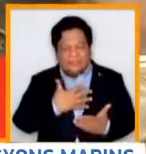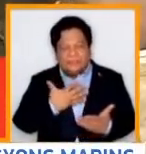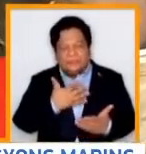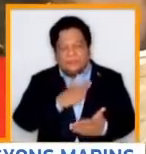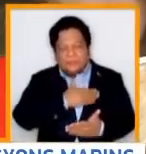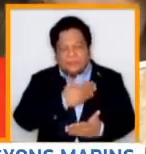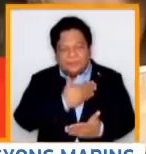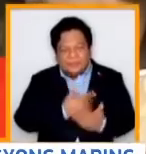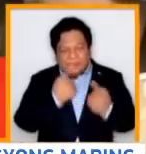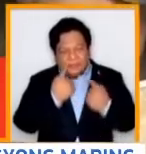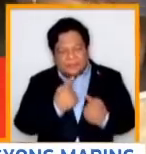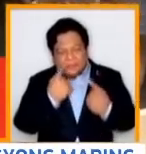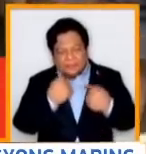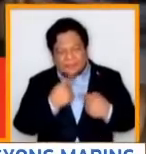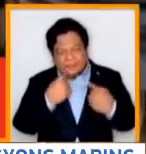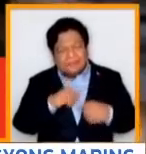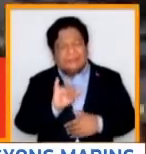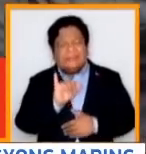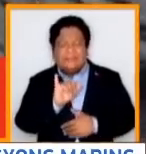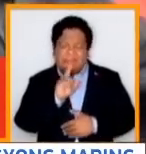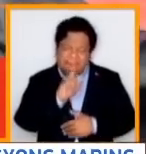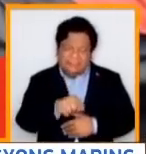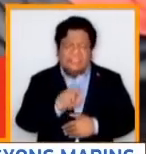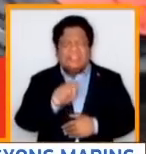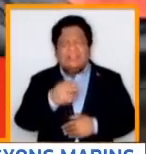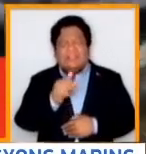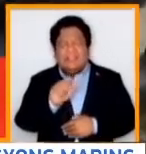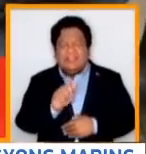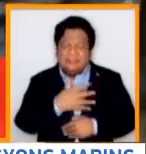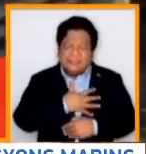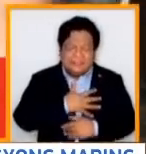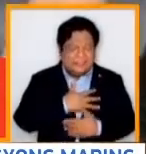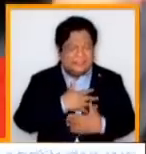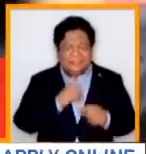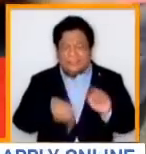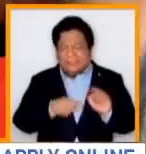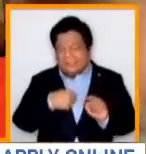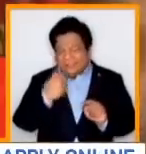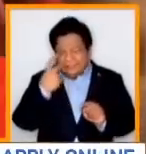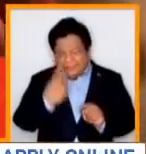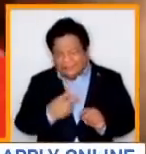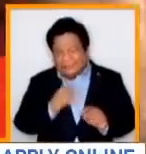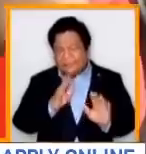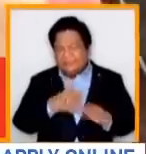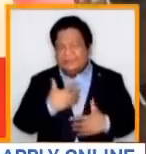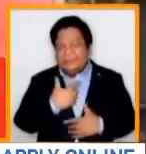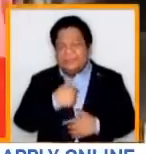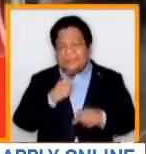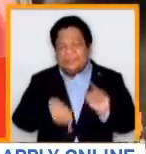Si Talia po yan! Anak ko, hindi ko kayang sigurahin tsura mo, anak!